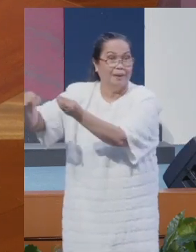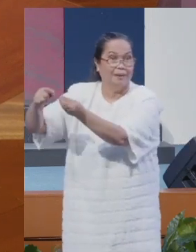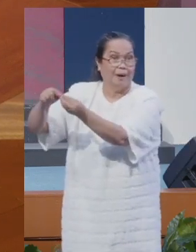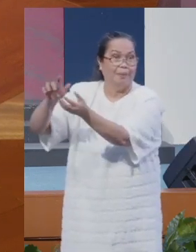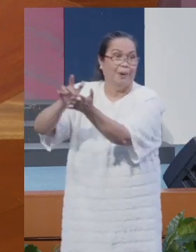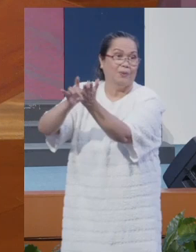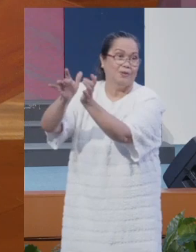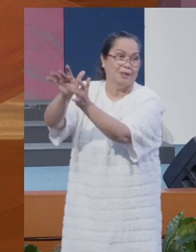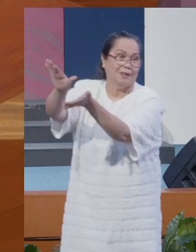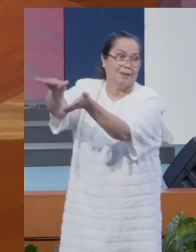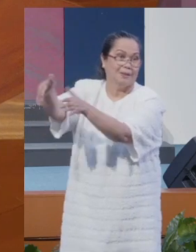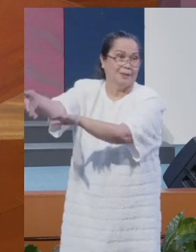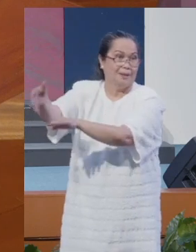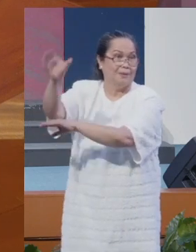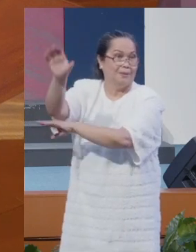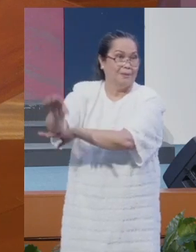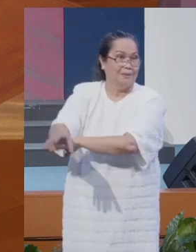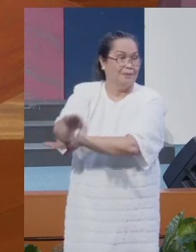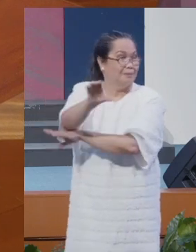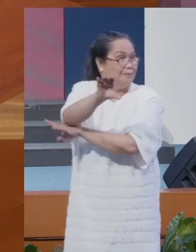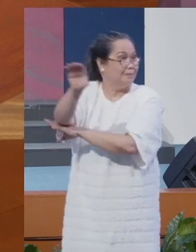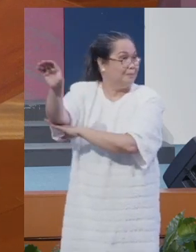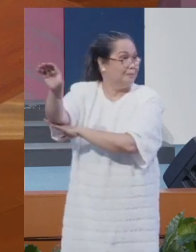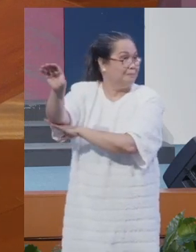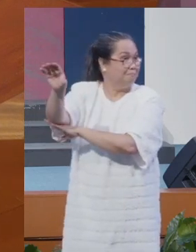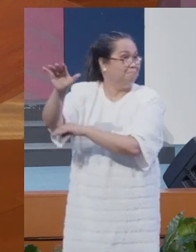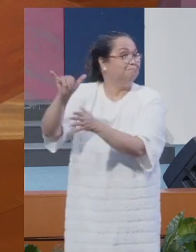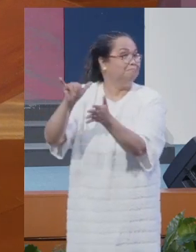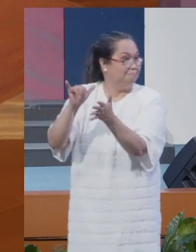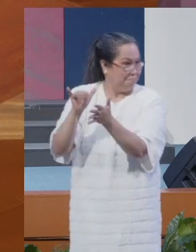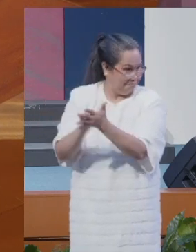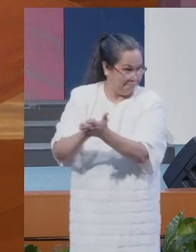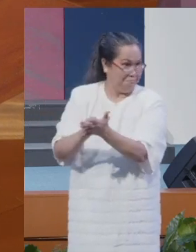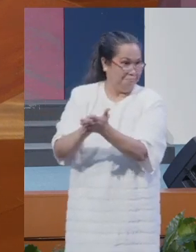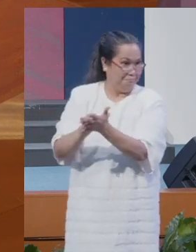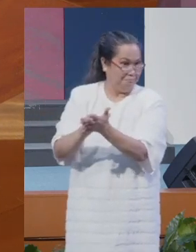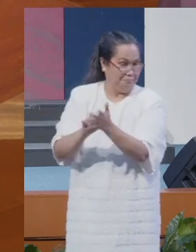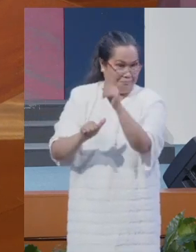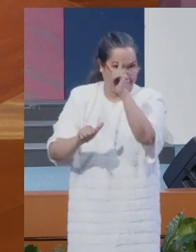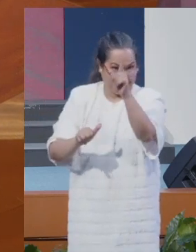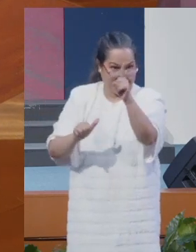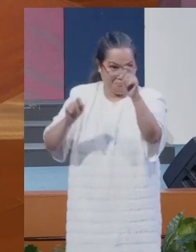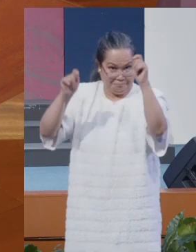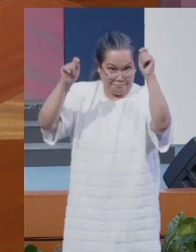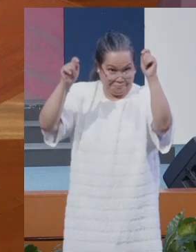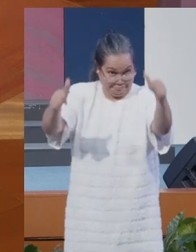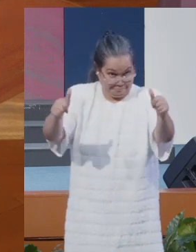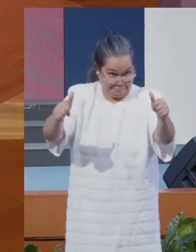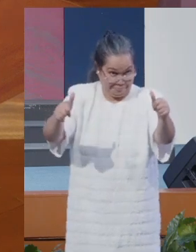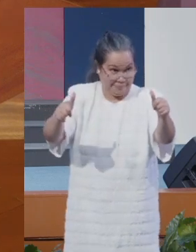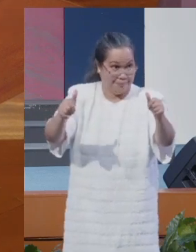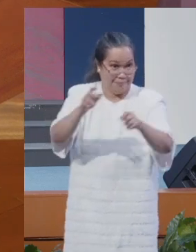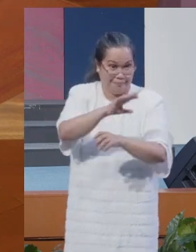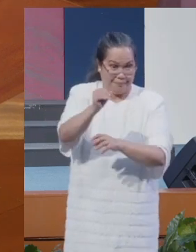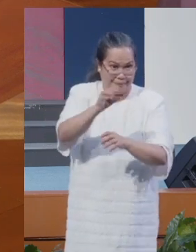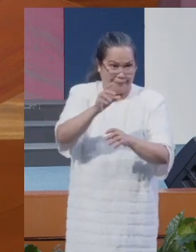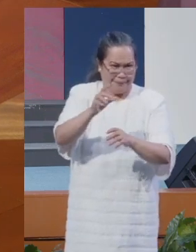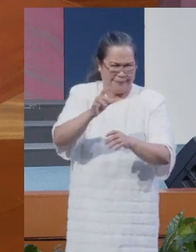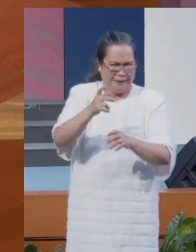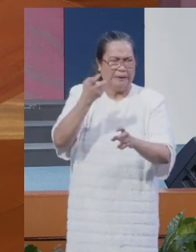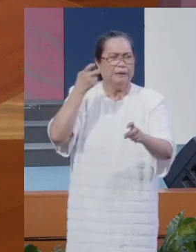krus. Sapagkat yun ay isang bigla at